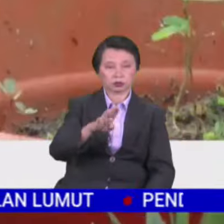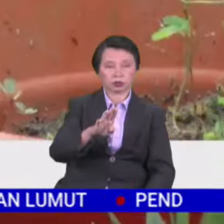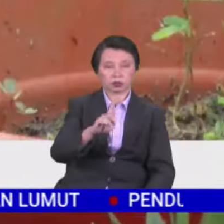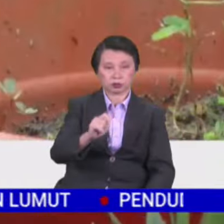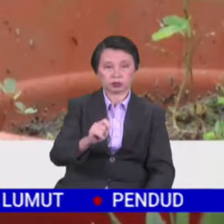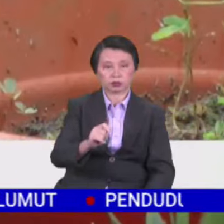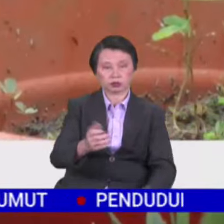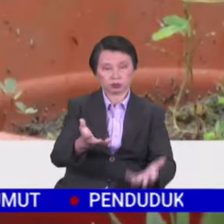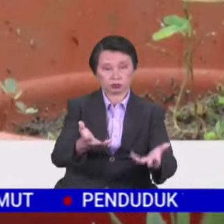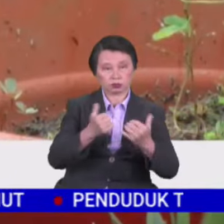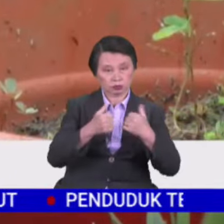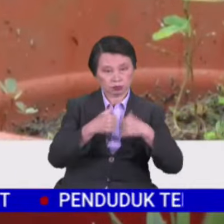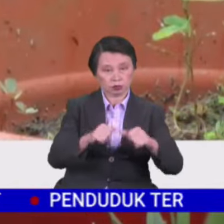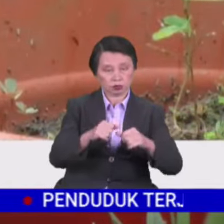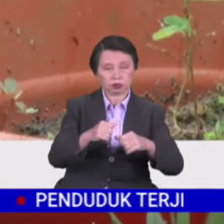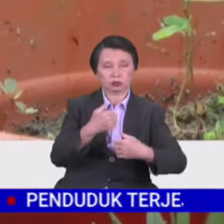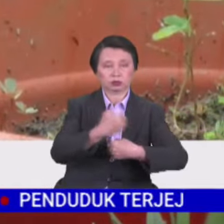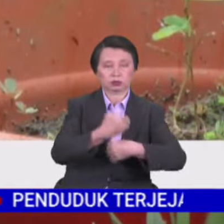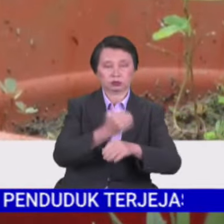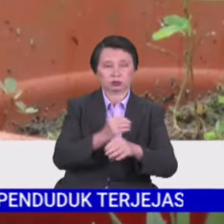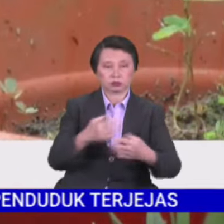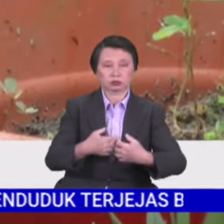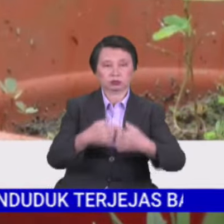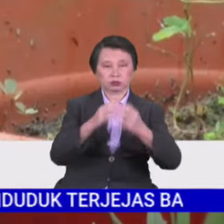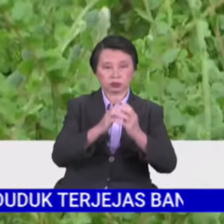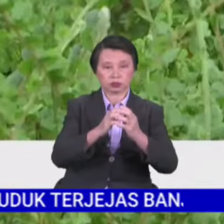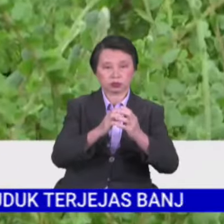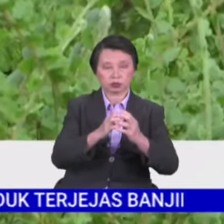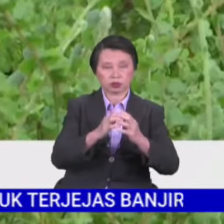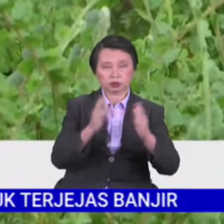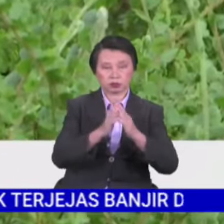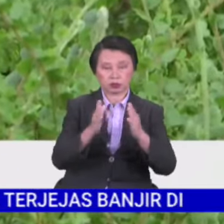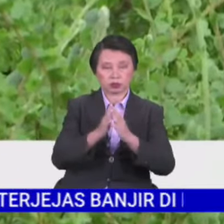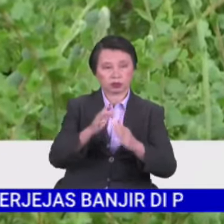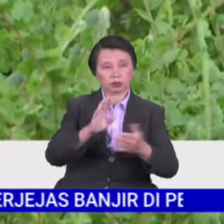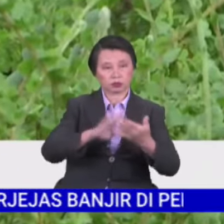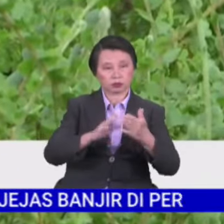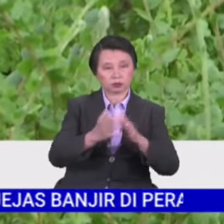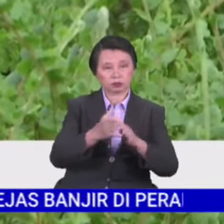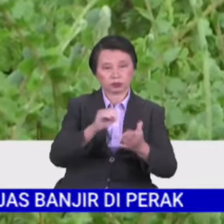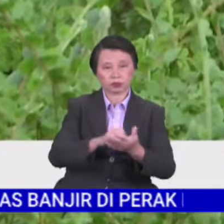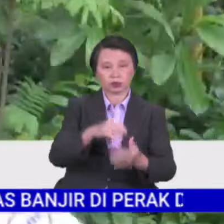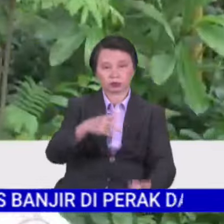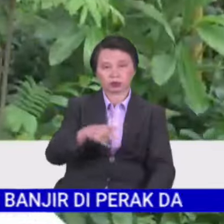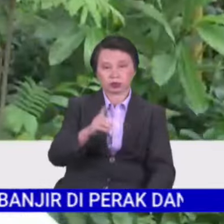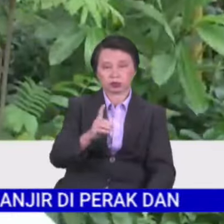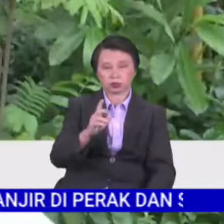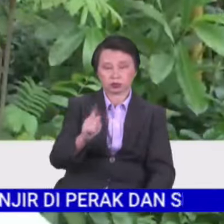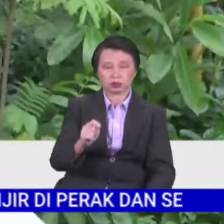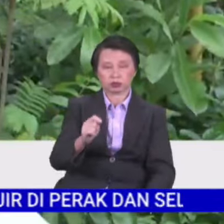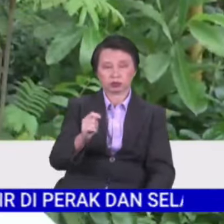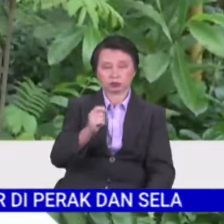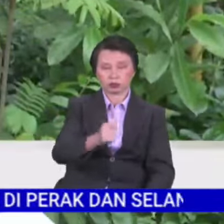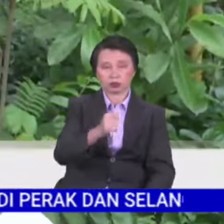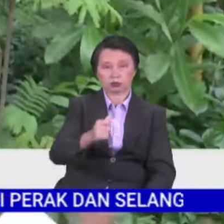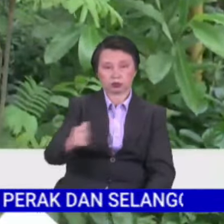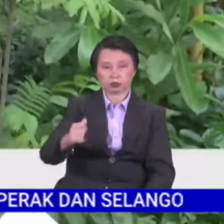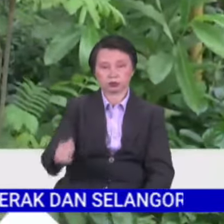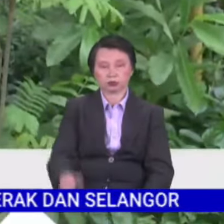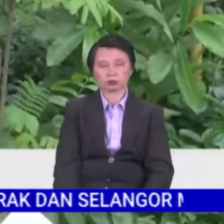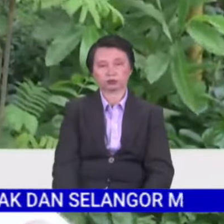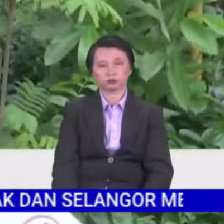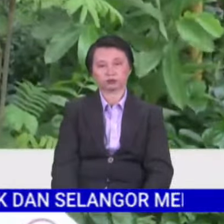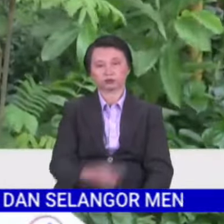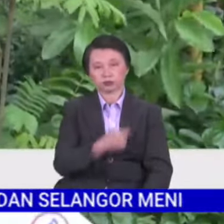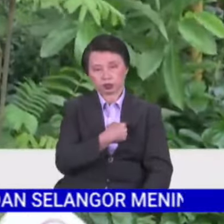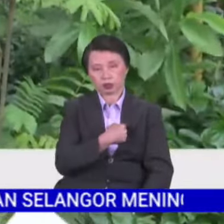meneruskanlah hasrat kerja ini dengan membentuk program kebun bandar komuniti di PBT masing-masing lah. Hati memang ingin